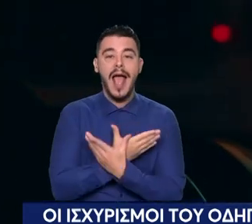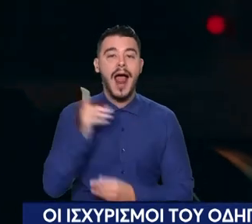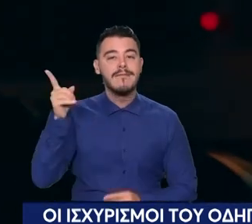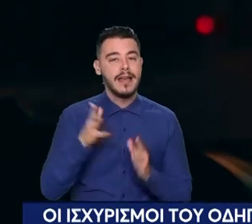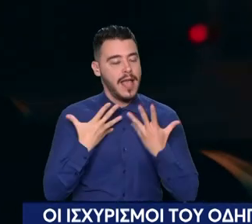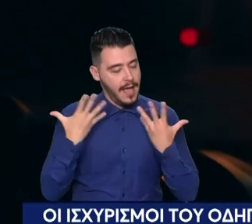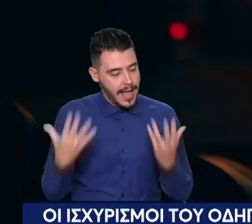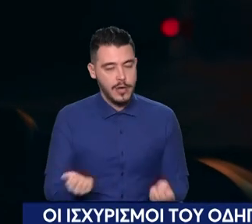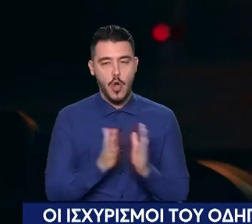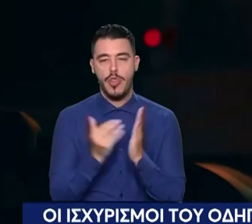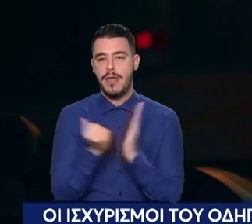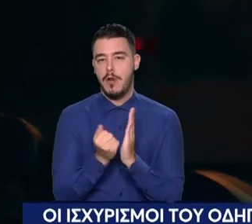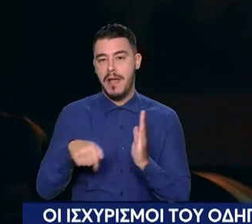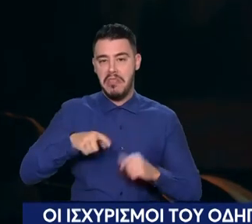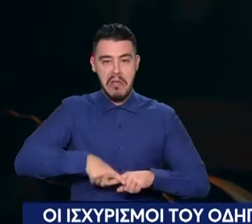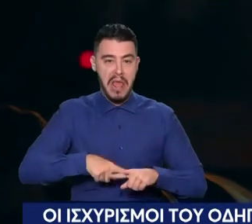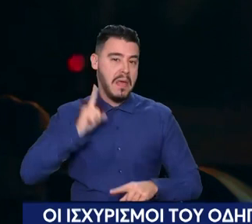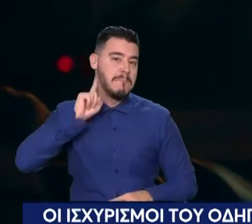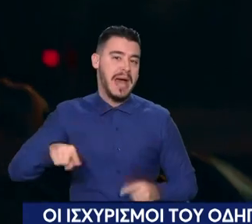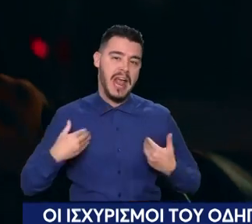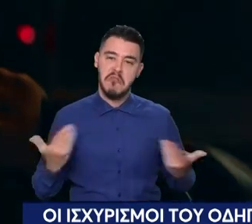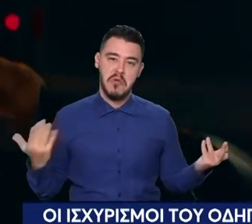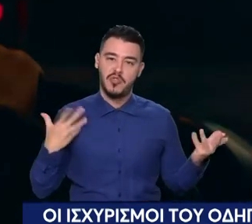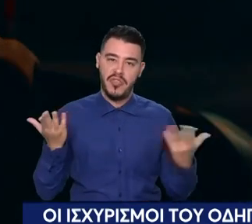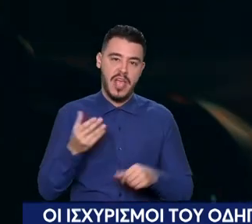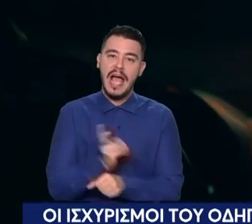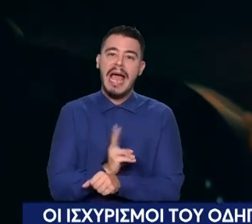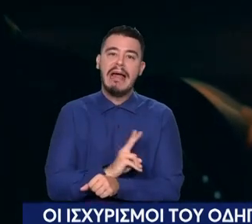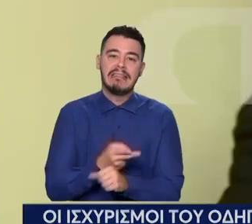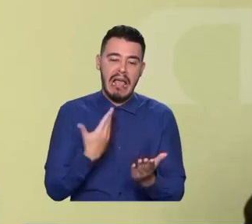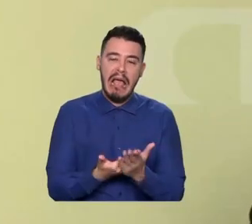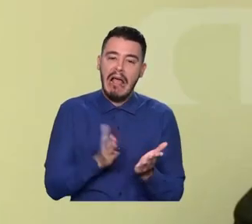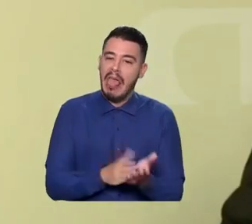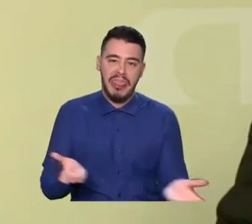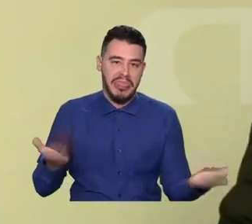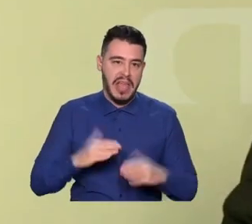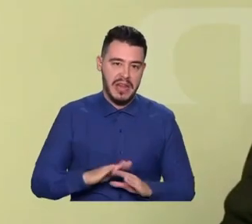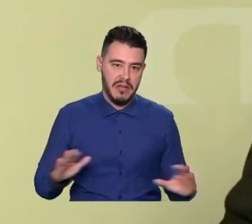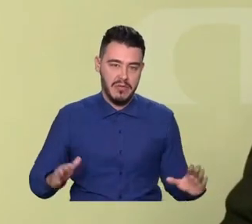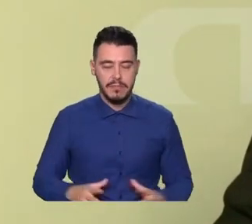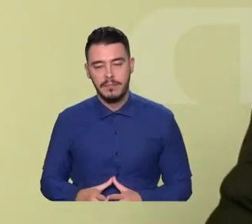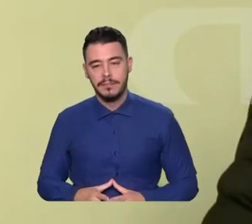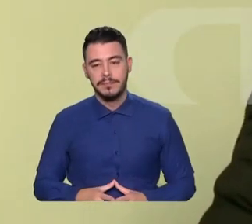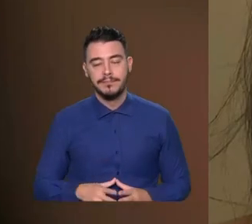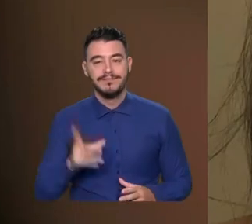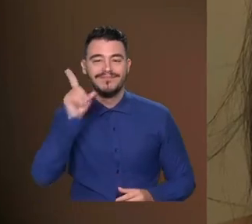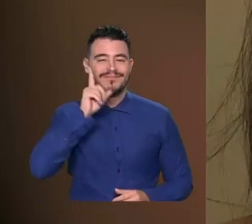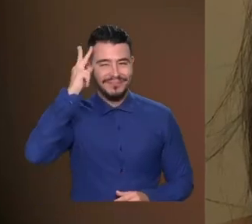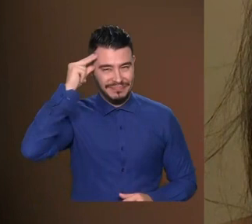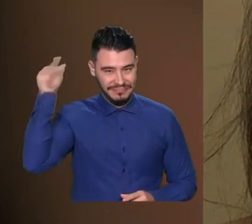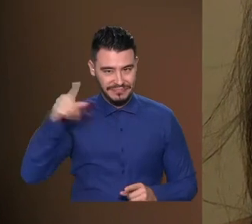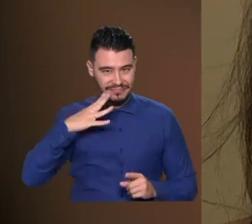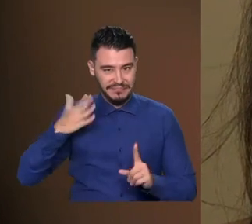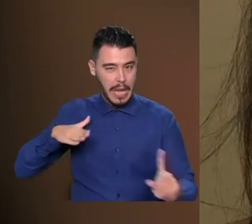δίπλωμα. Δεν είχα χαρτιά στην Ελλάδα, καθώς ήμουν παράνομος και δεν μπορούσα να βγάλω. Όπως είπε μετά την παράσυρση της φοιτήτριας, το μυαλό